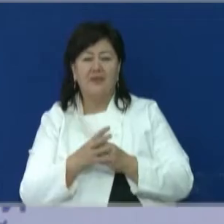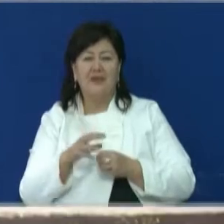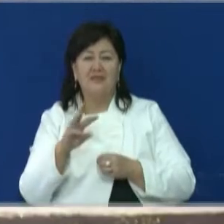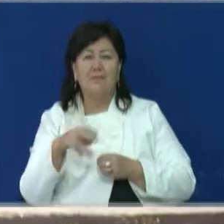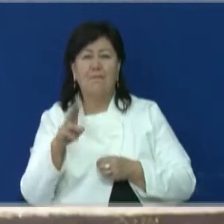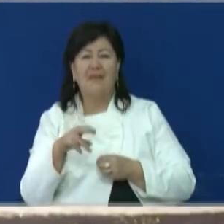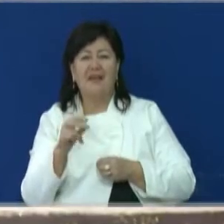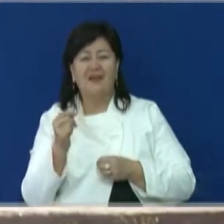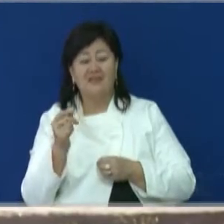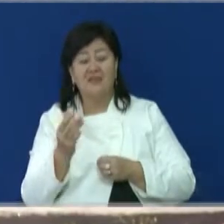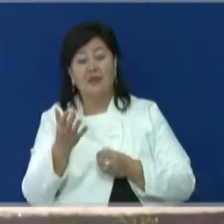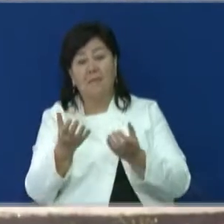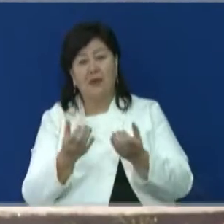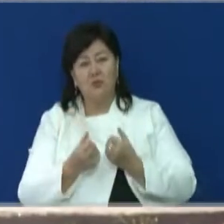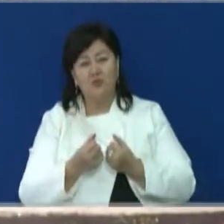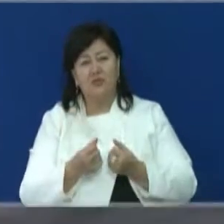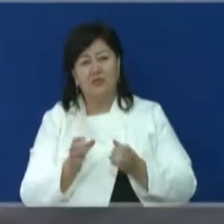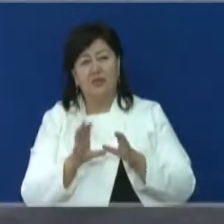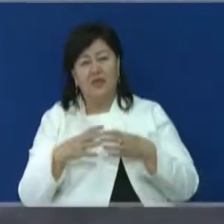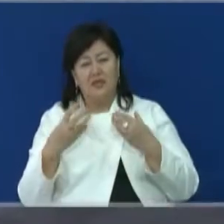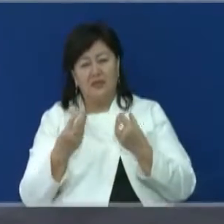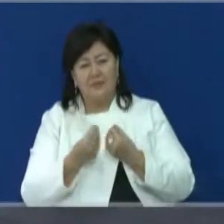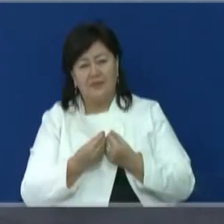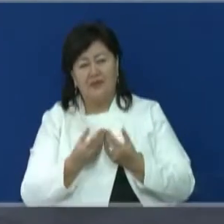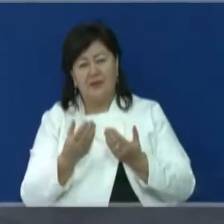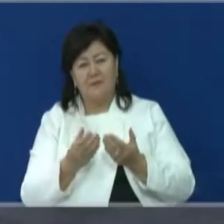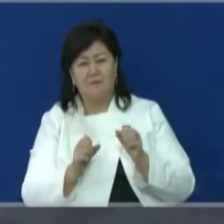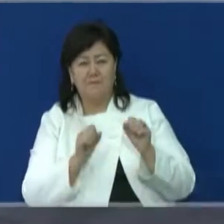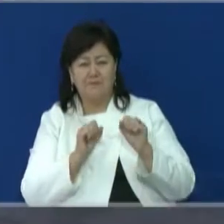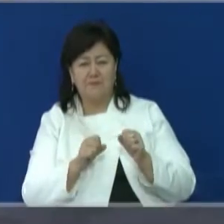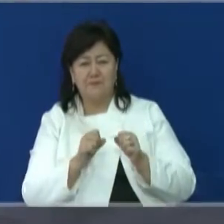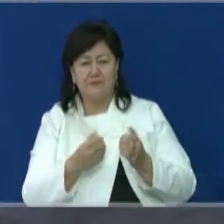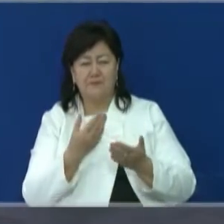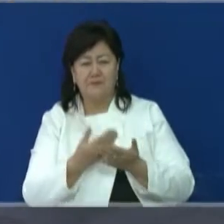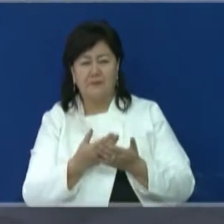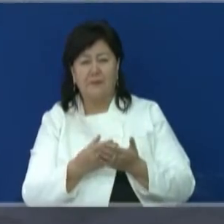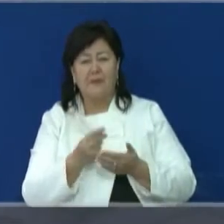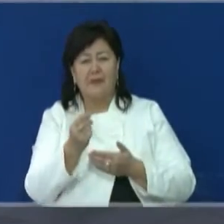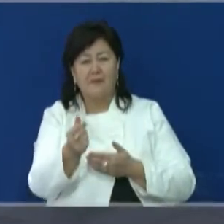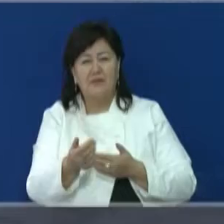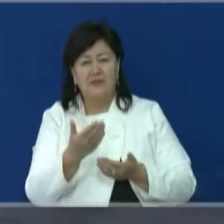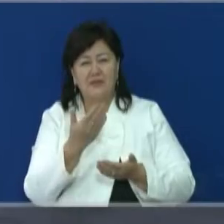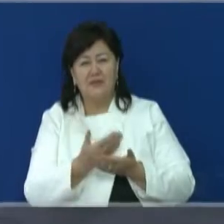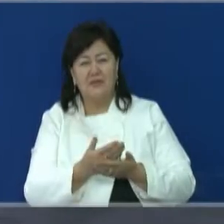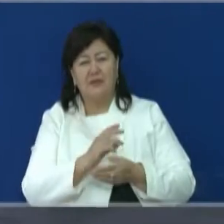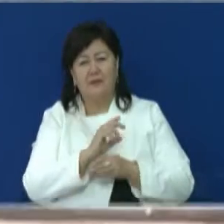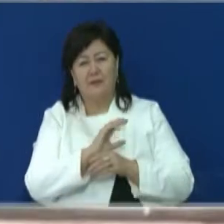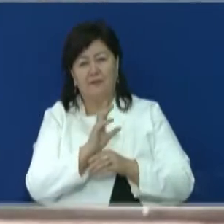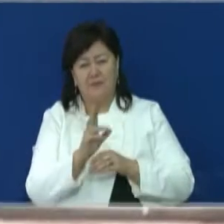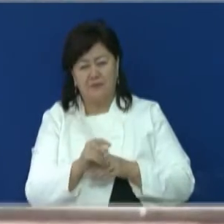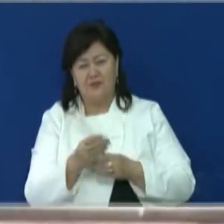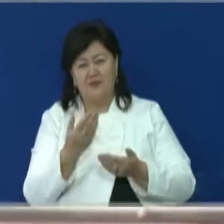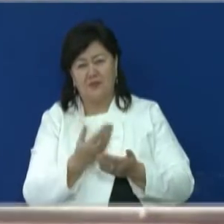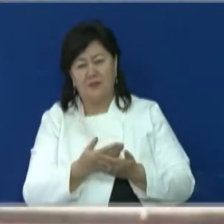болжануда. Отбасы мен балаларды қолдаудың бүгінгі моделі мемлекеттік жәрдем ақылары мен төлемдердің алты түрін қамтиды. Осыған